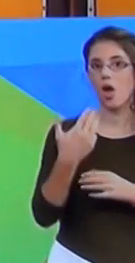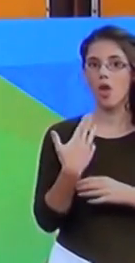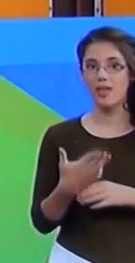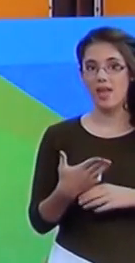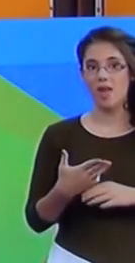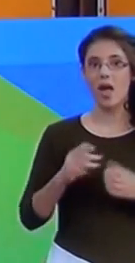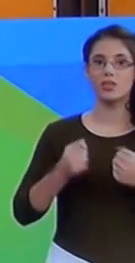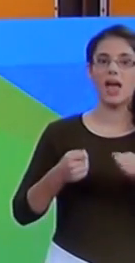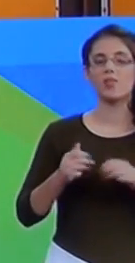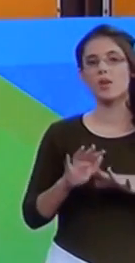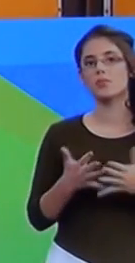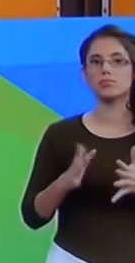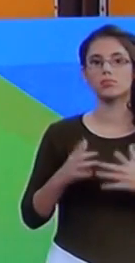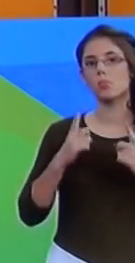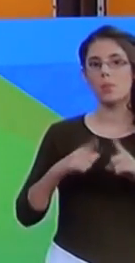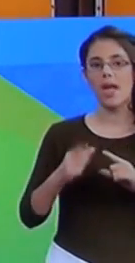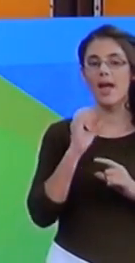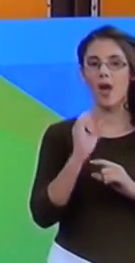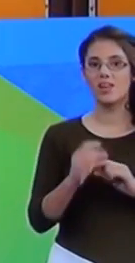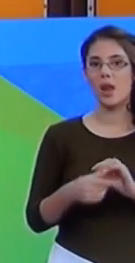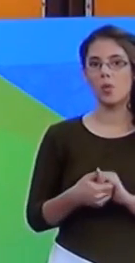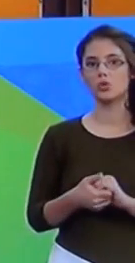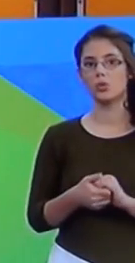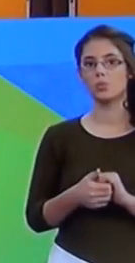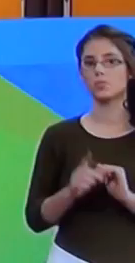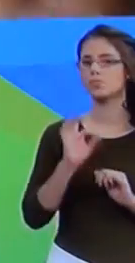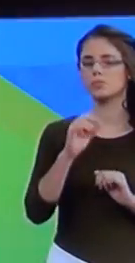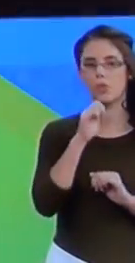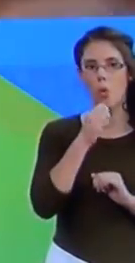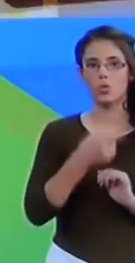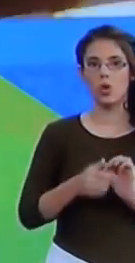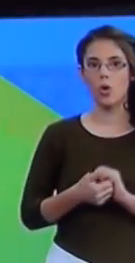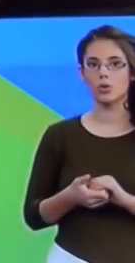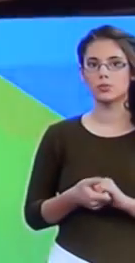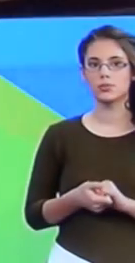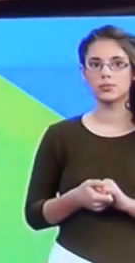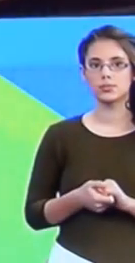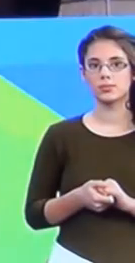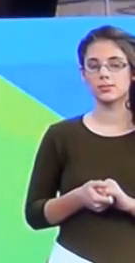40 szerelvény körül pihennek a villamosok. Hú, az jó sok!